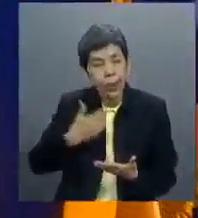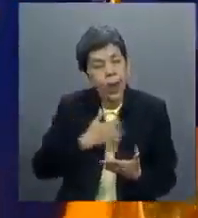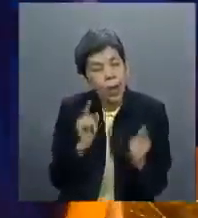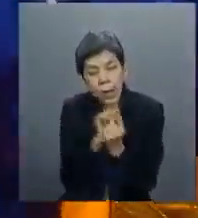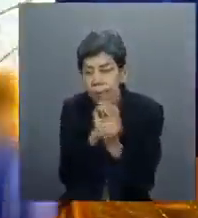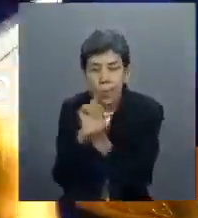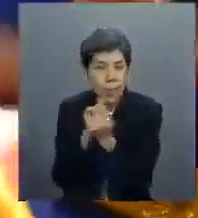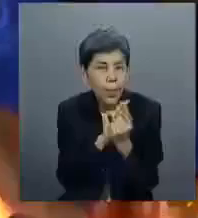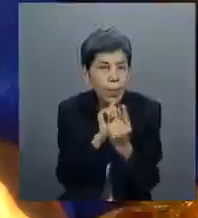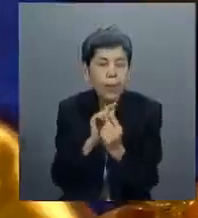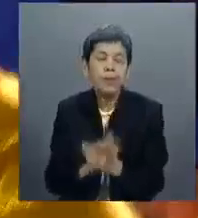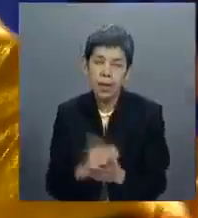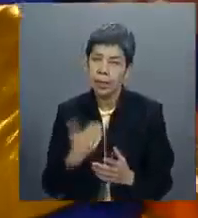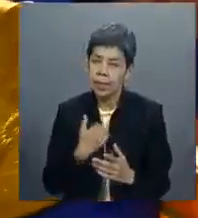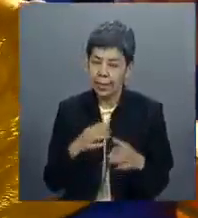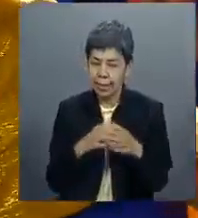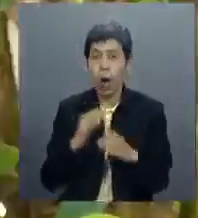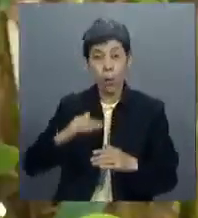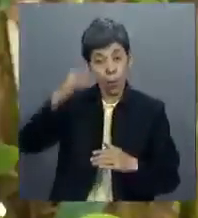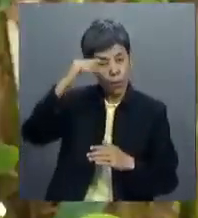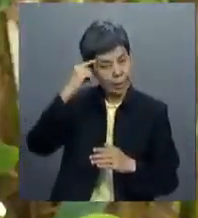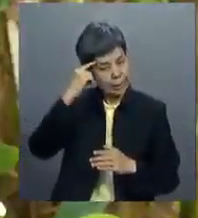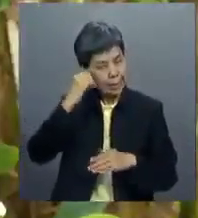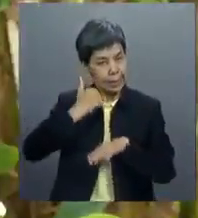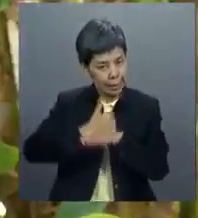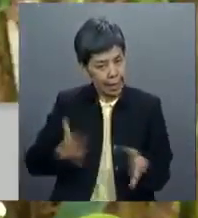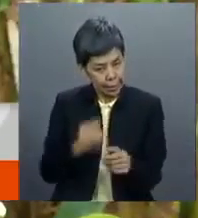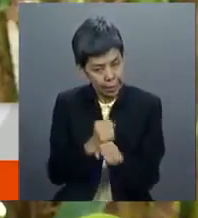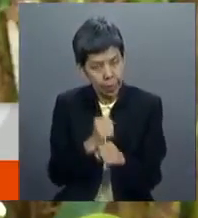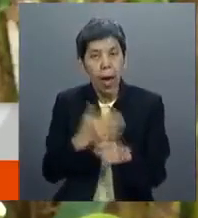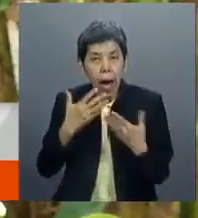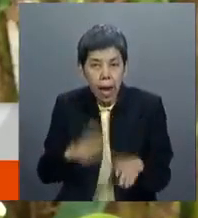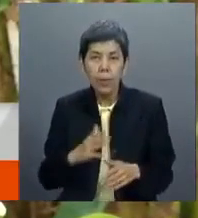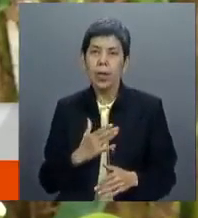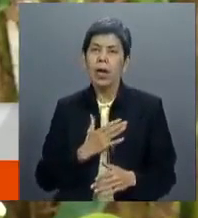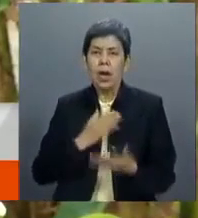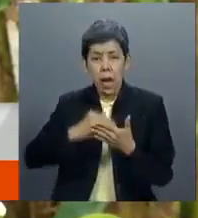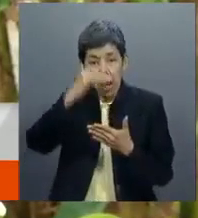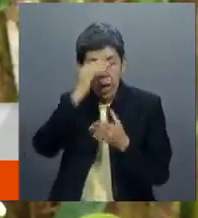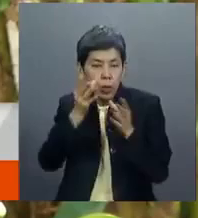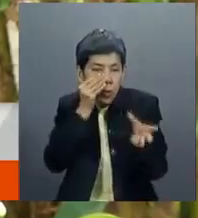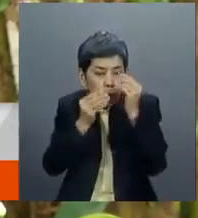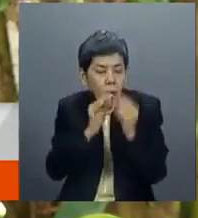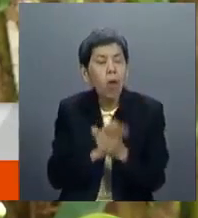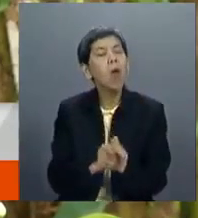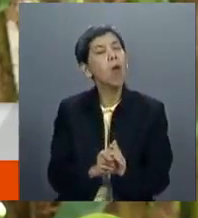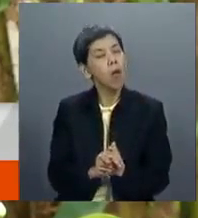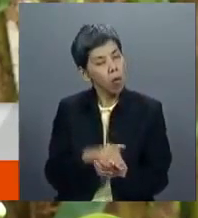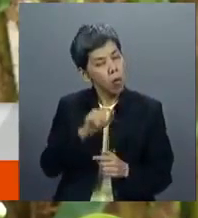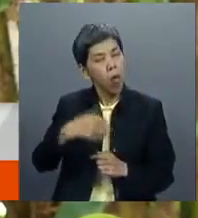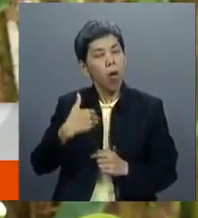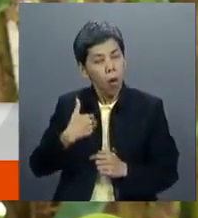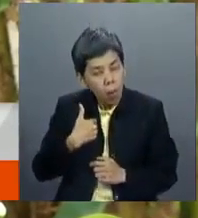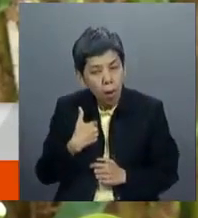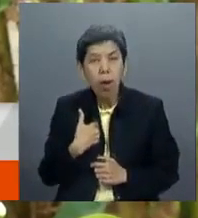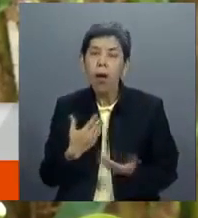อกันโดยการนำของผู้ใหญ่หลายฝ่ายจากนั้นเนี่ยเด็กได้เรียนรู้ว่ามันมีพื้นที่ตรงนี้ด้วยที่ไ